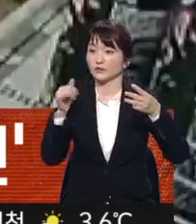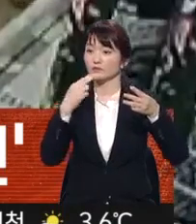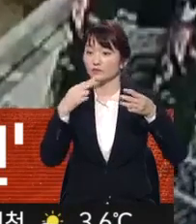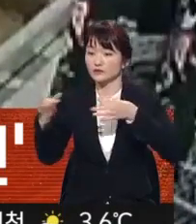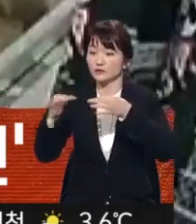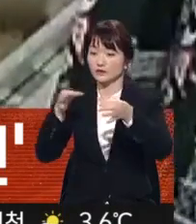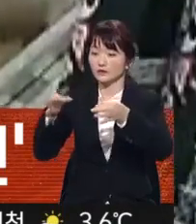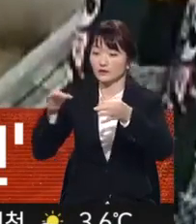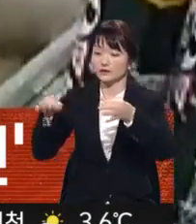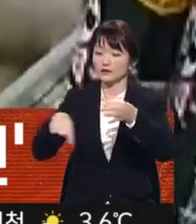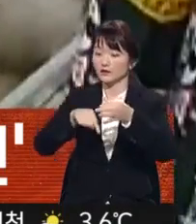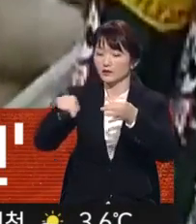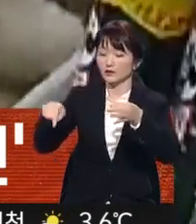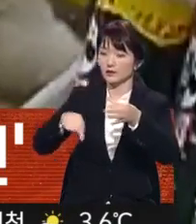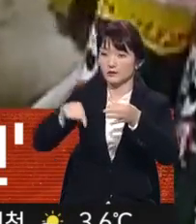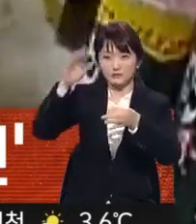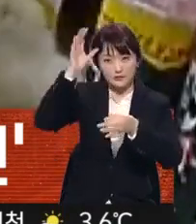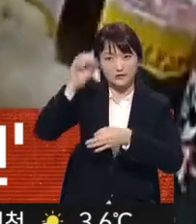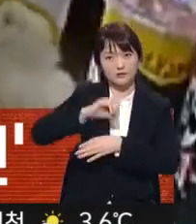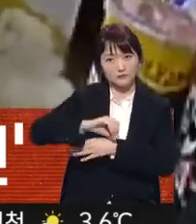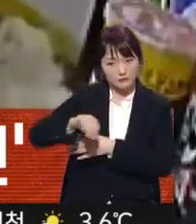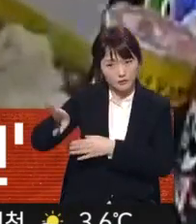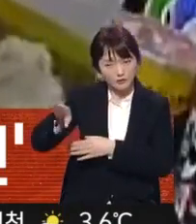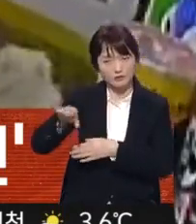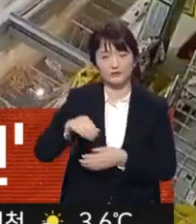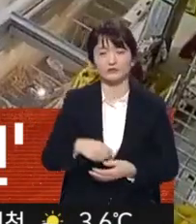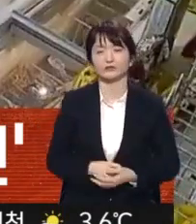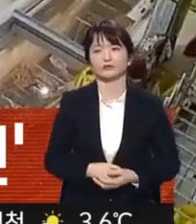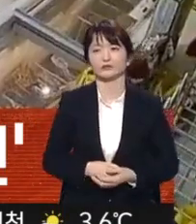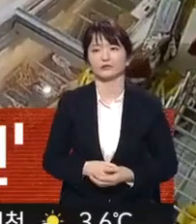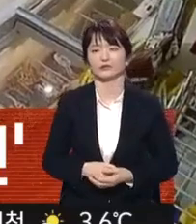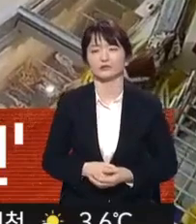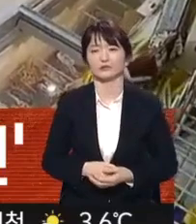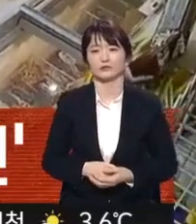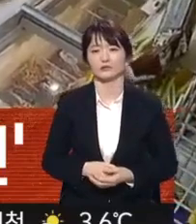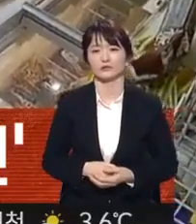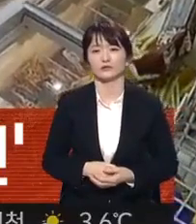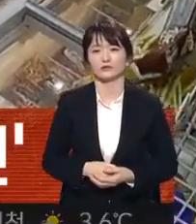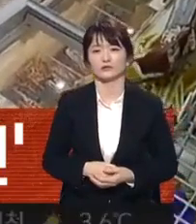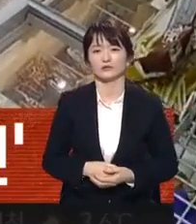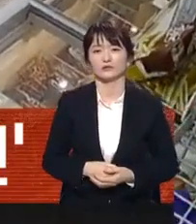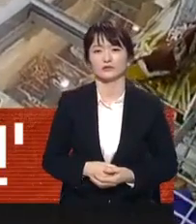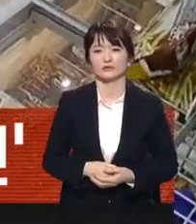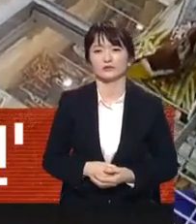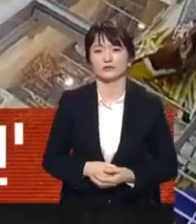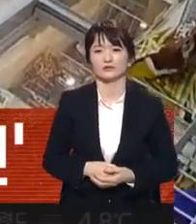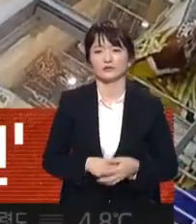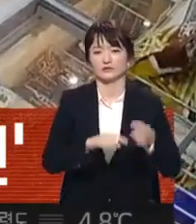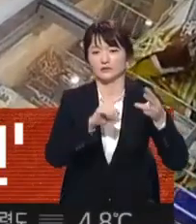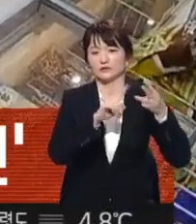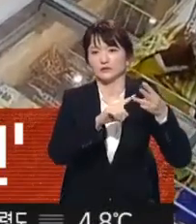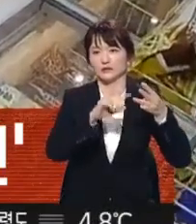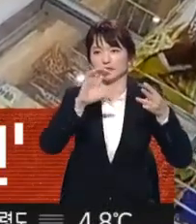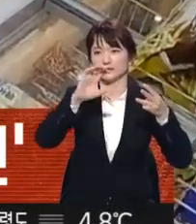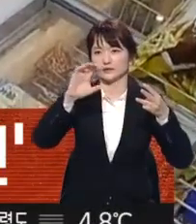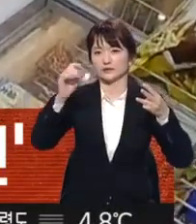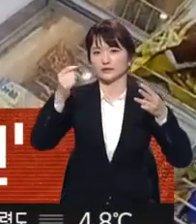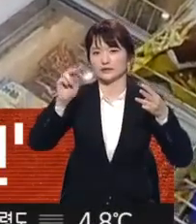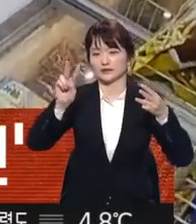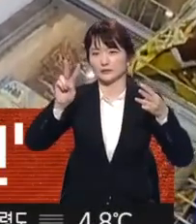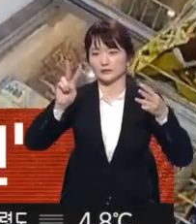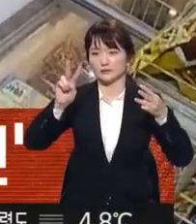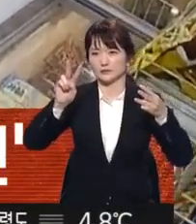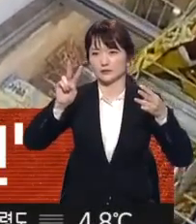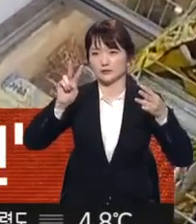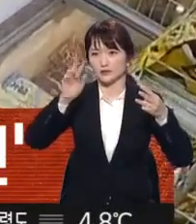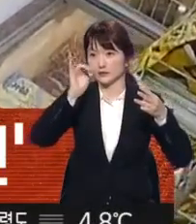바로 그 주인이 나와서 뭐라 그러지 않겠습니까 그러니까 자기 나름대로는 저렇게 cctv가 있는 것을 알면서도 그